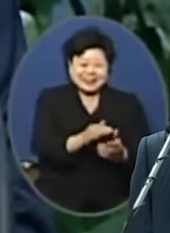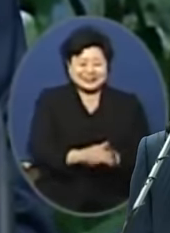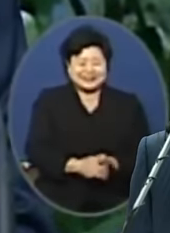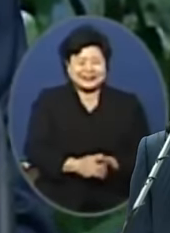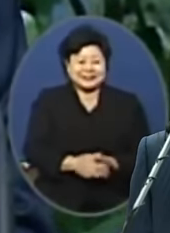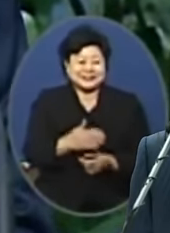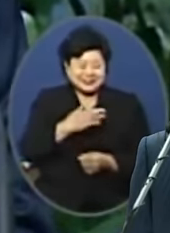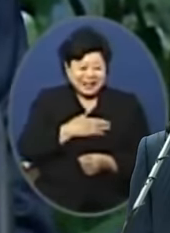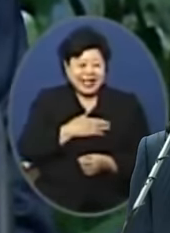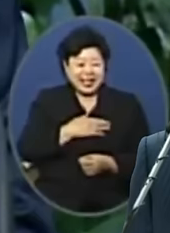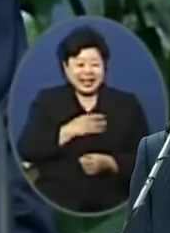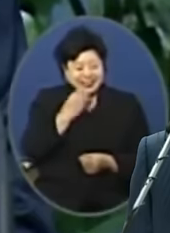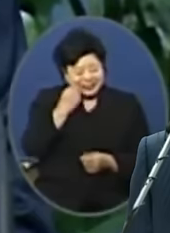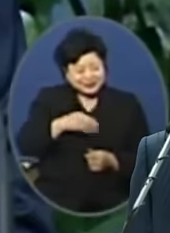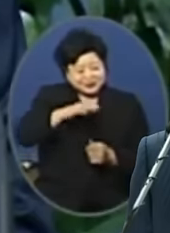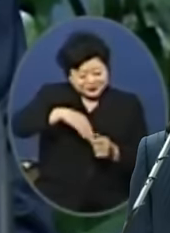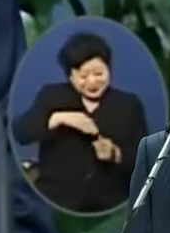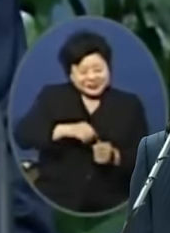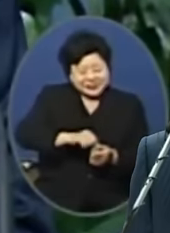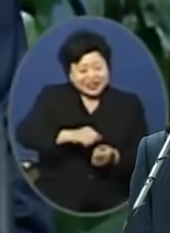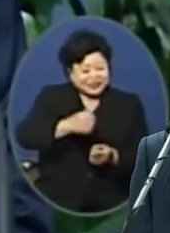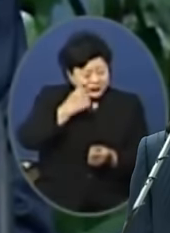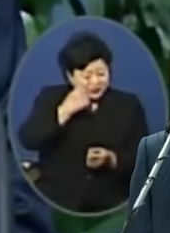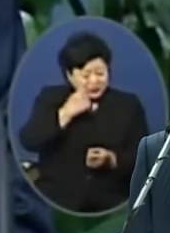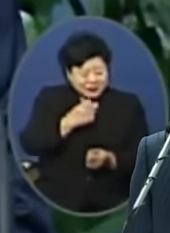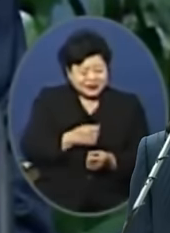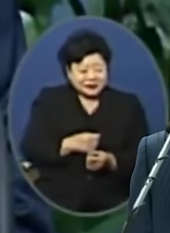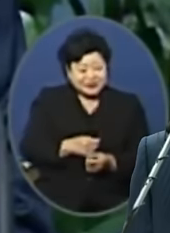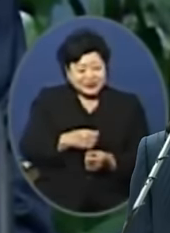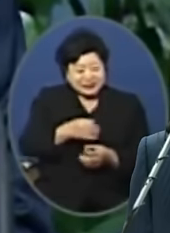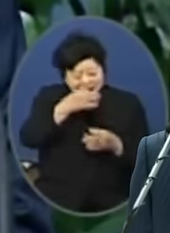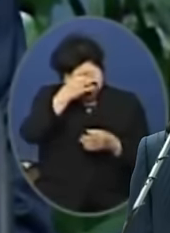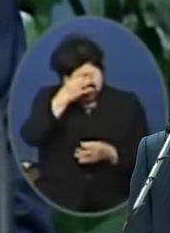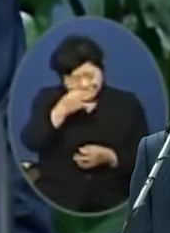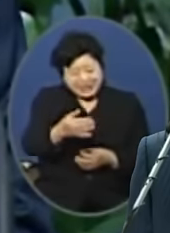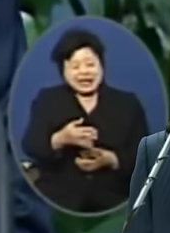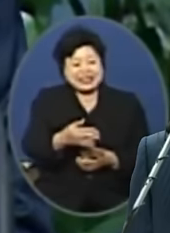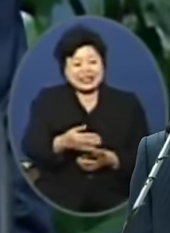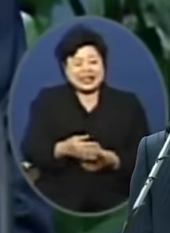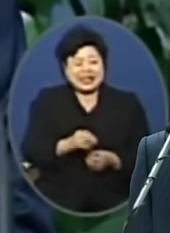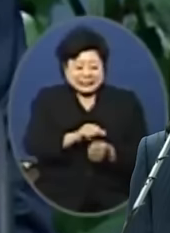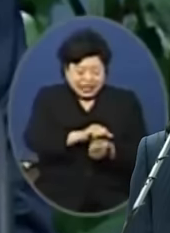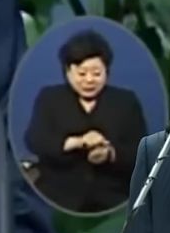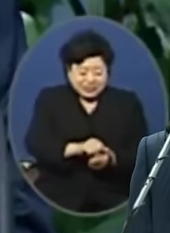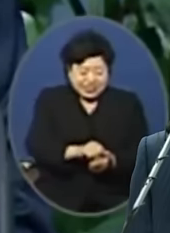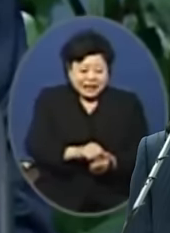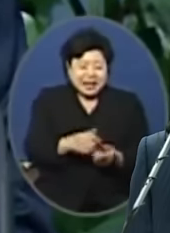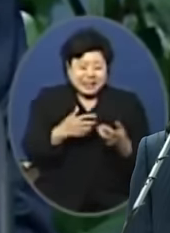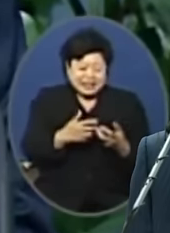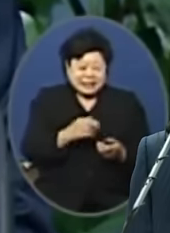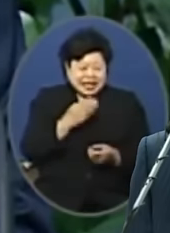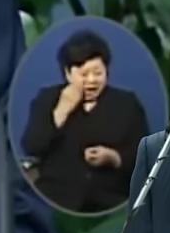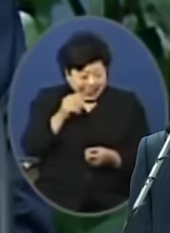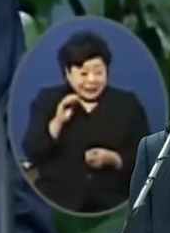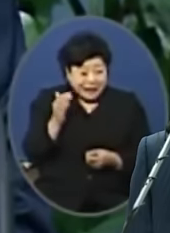내가 늘 기름칠하고 닦아주지 못한 것 잘못했다, 이제 닦아줄 테니 잘 움직여라. 그랬더니